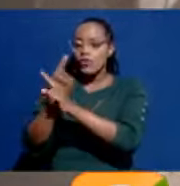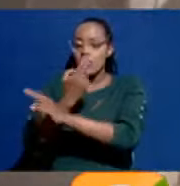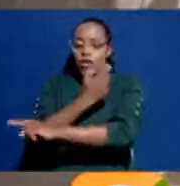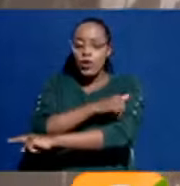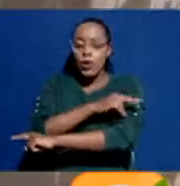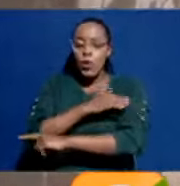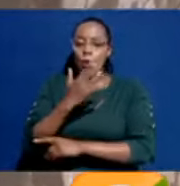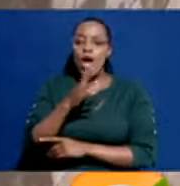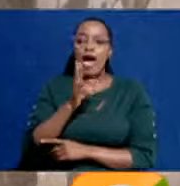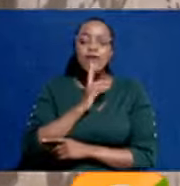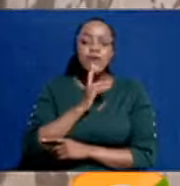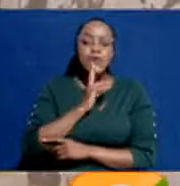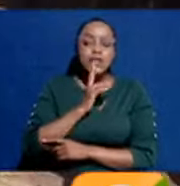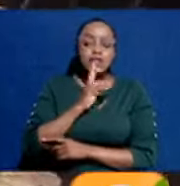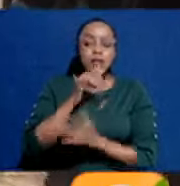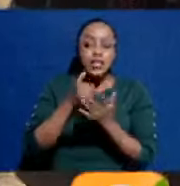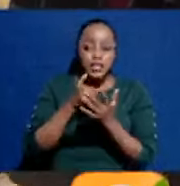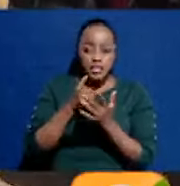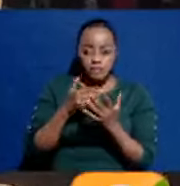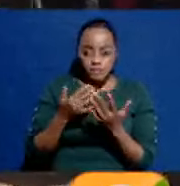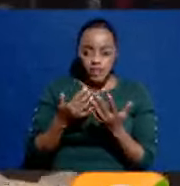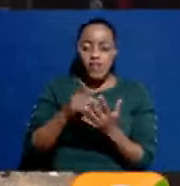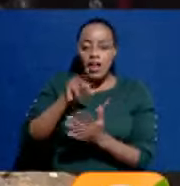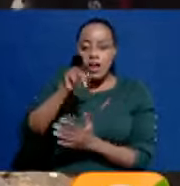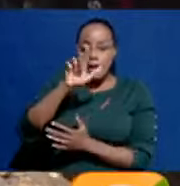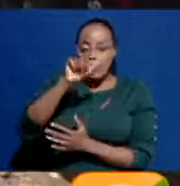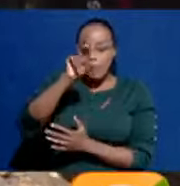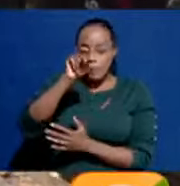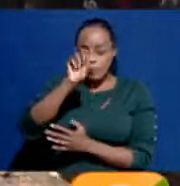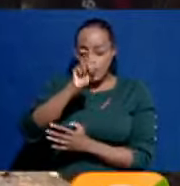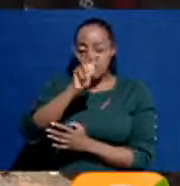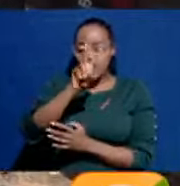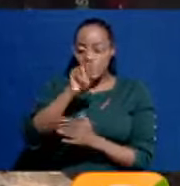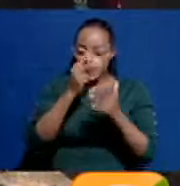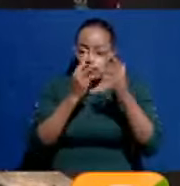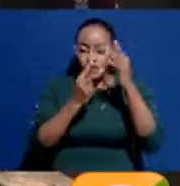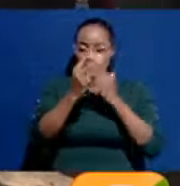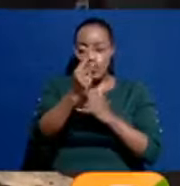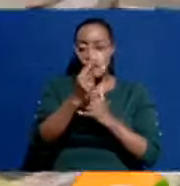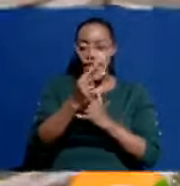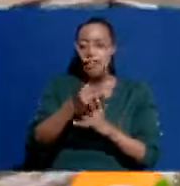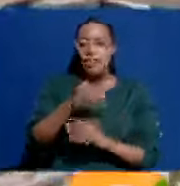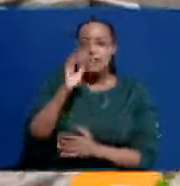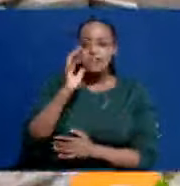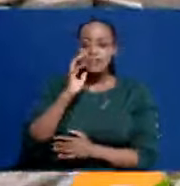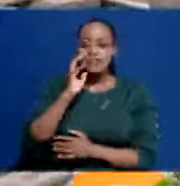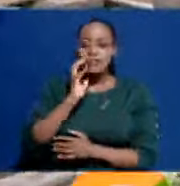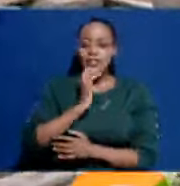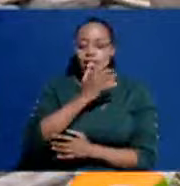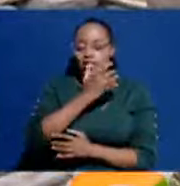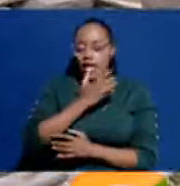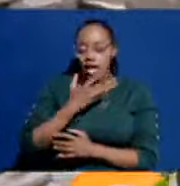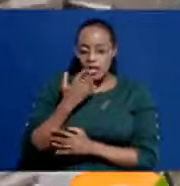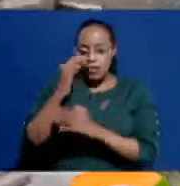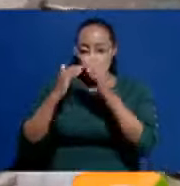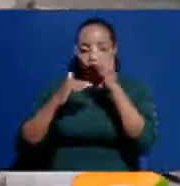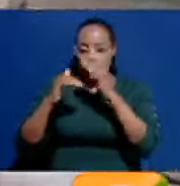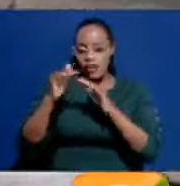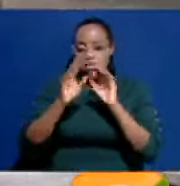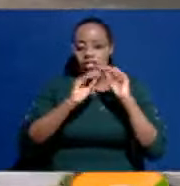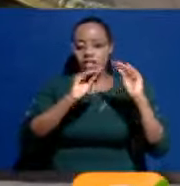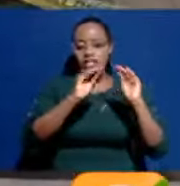in Ruiru, among them Plainsview, Ruiru Level 4, and Kenyatta University Teaching Research